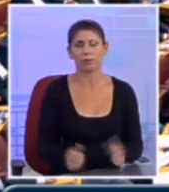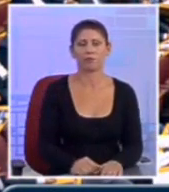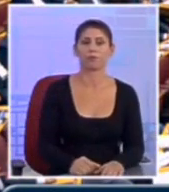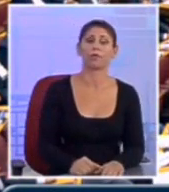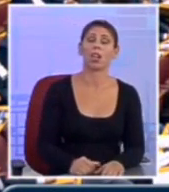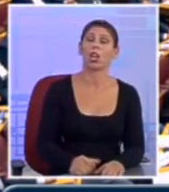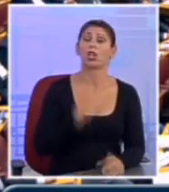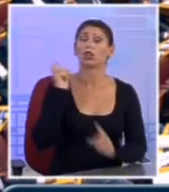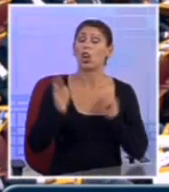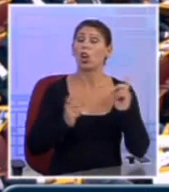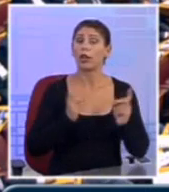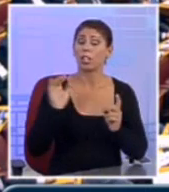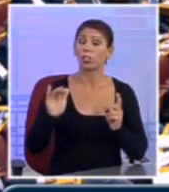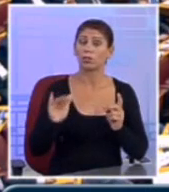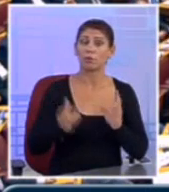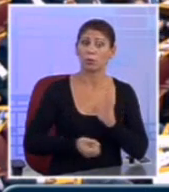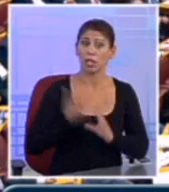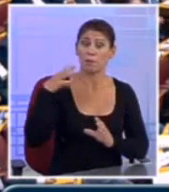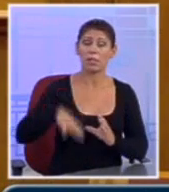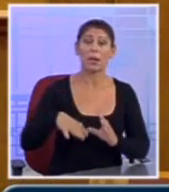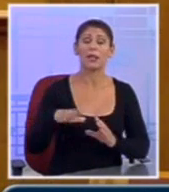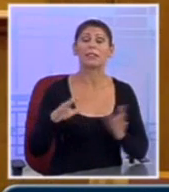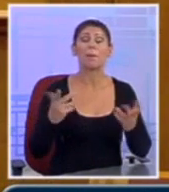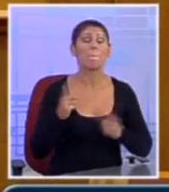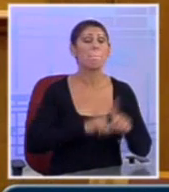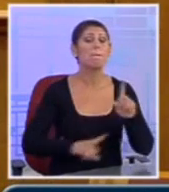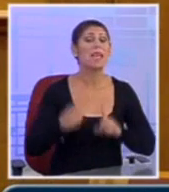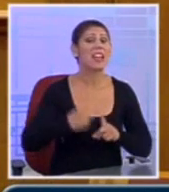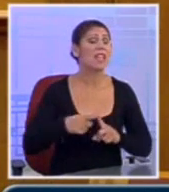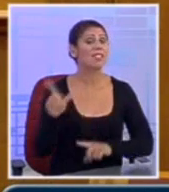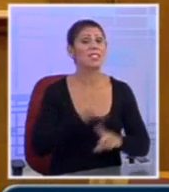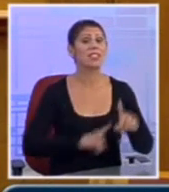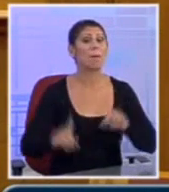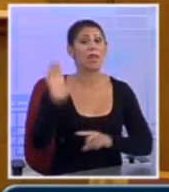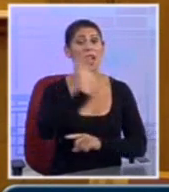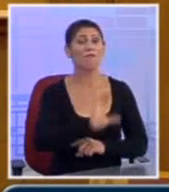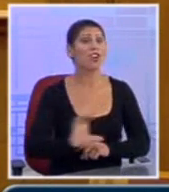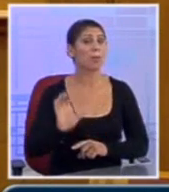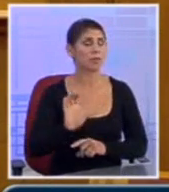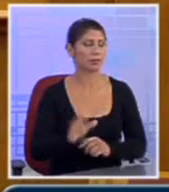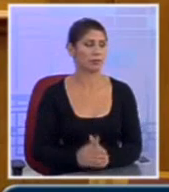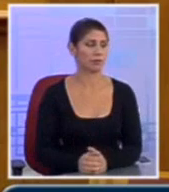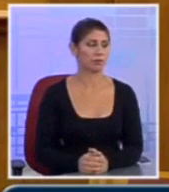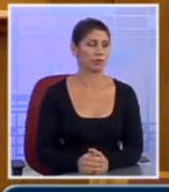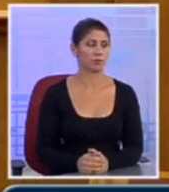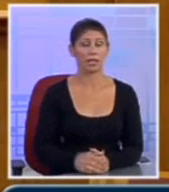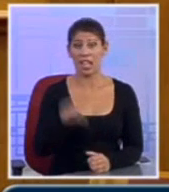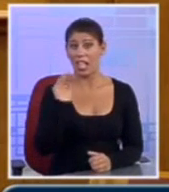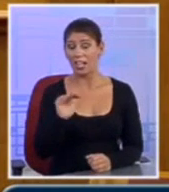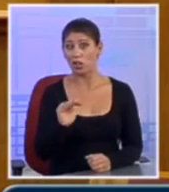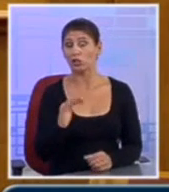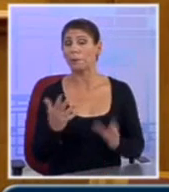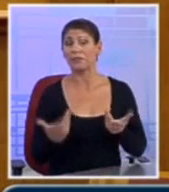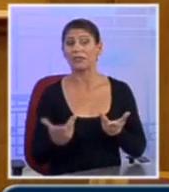Το ερώτημα της νέας περίοδου είναι ποια Ελλάδα σε ποια Ευρώπη, κύριοι της Νέας Δημοκρατίας. Το ερώτημα είναι